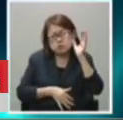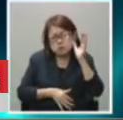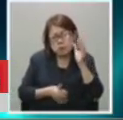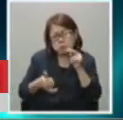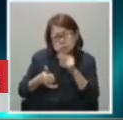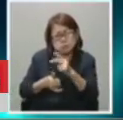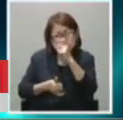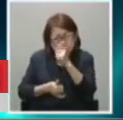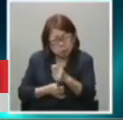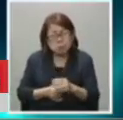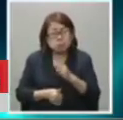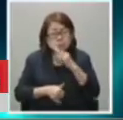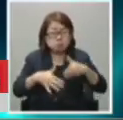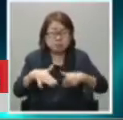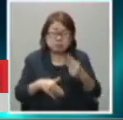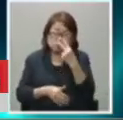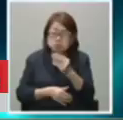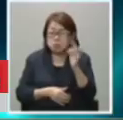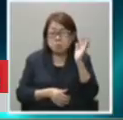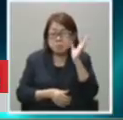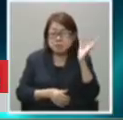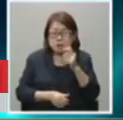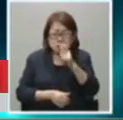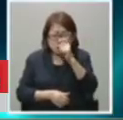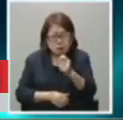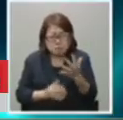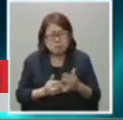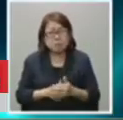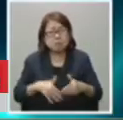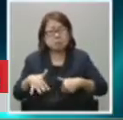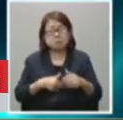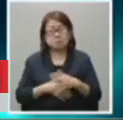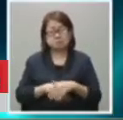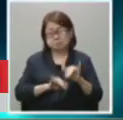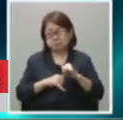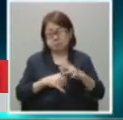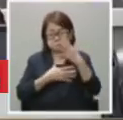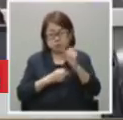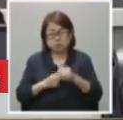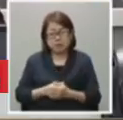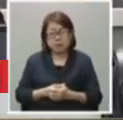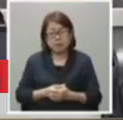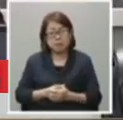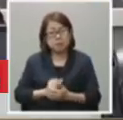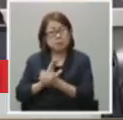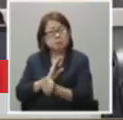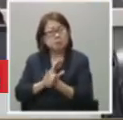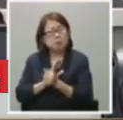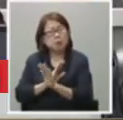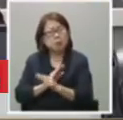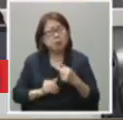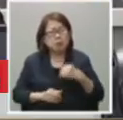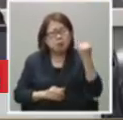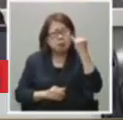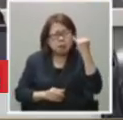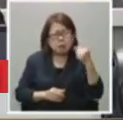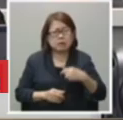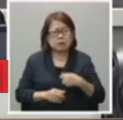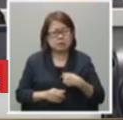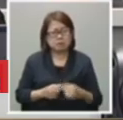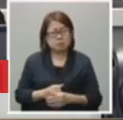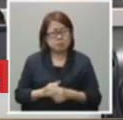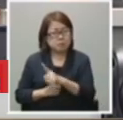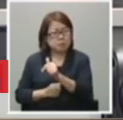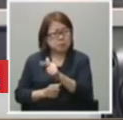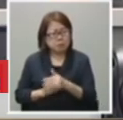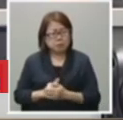จากประชาชนก็ไม่มีใครเชื่อท่านหรอกครับอันนี้คุณสมคิดจาตุศรีพิทักษ์ไม่ใช่กูรูจิรายุนะฮะสมองด้อยปัญญาครับเ